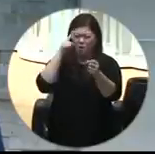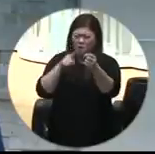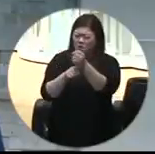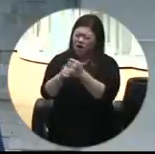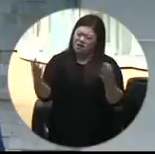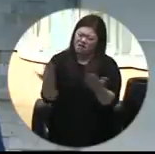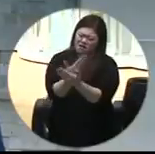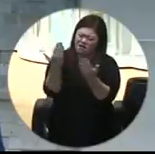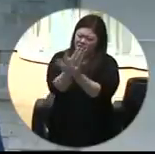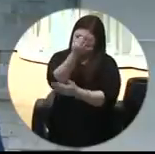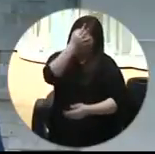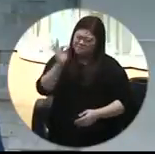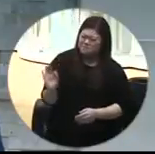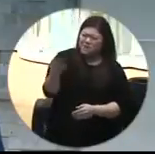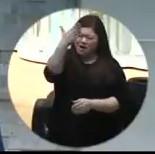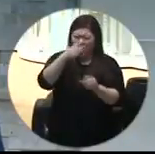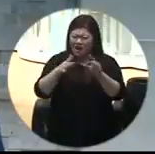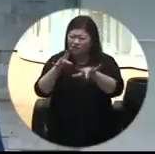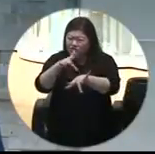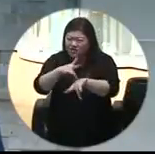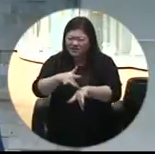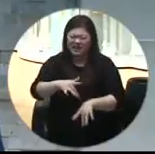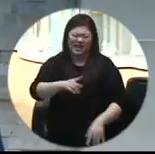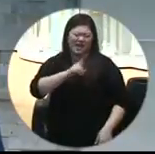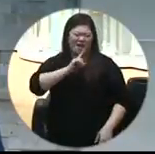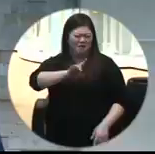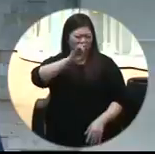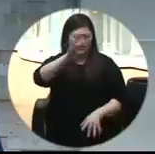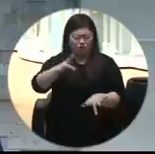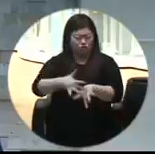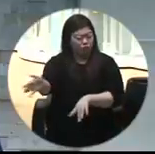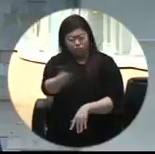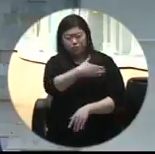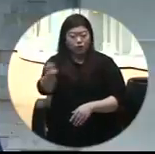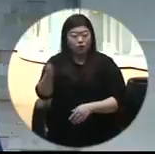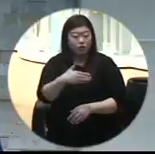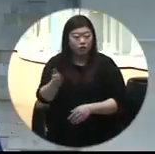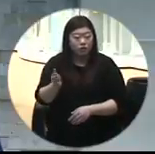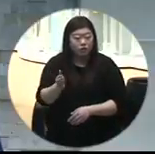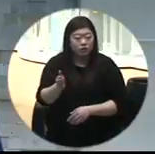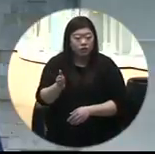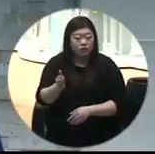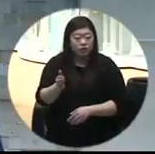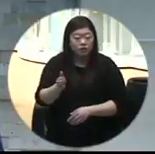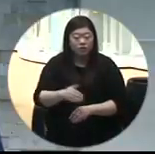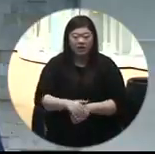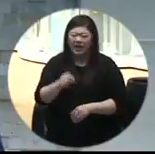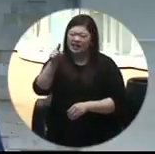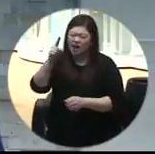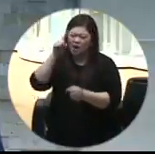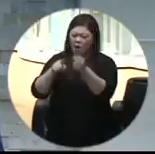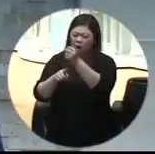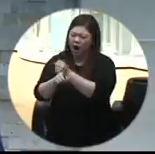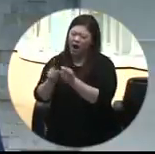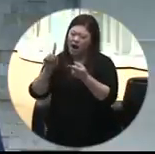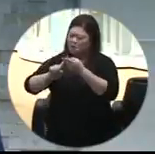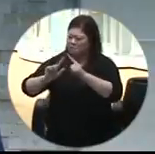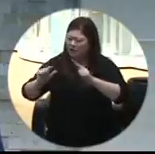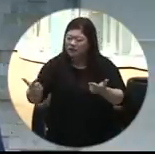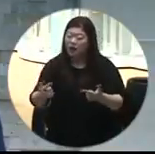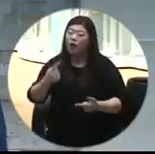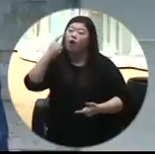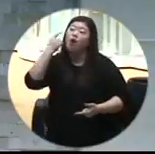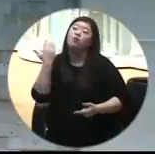최첨단 과학 시대를 살고 있는데 귀신 존재를 운운한다는 것은 좀 비이성적이고 좀